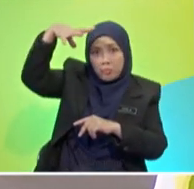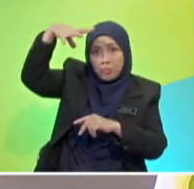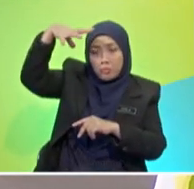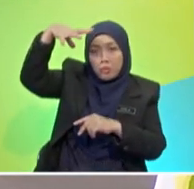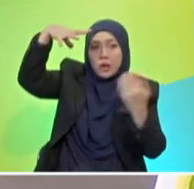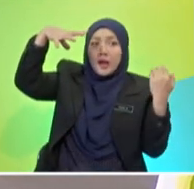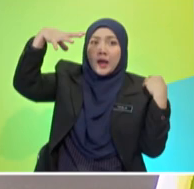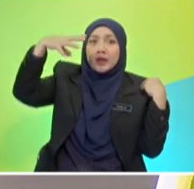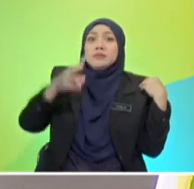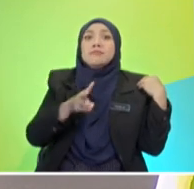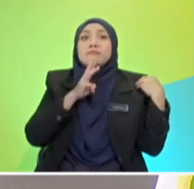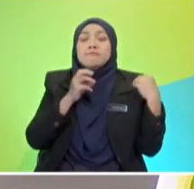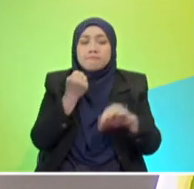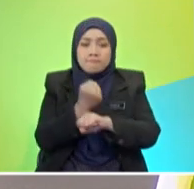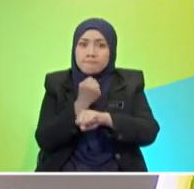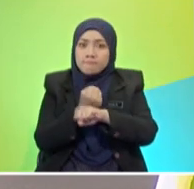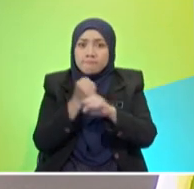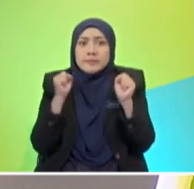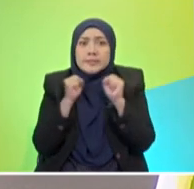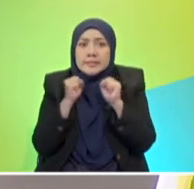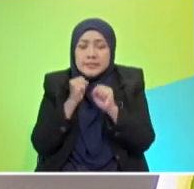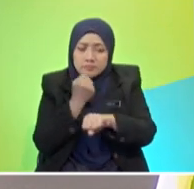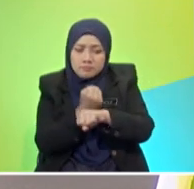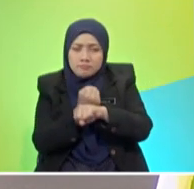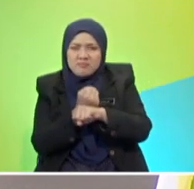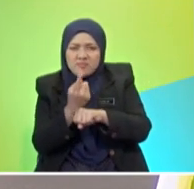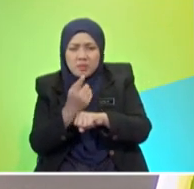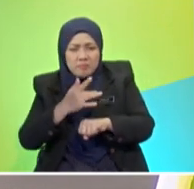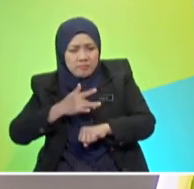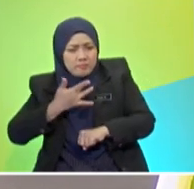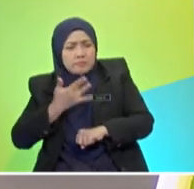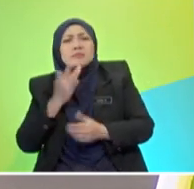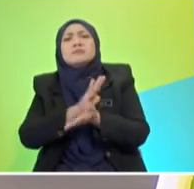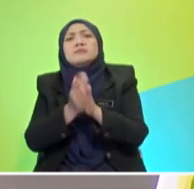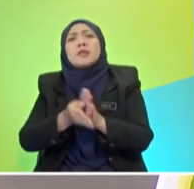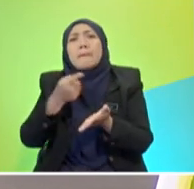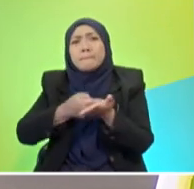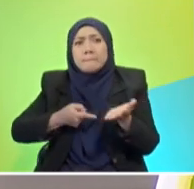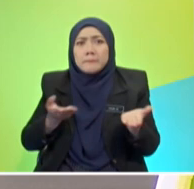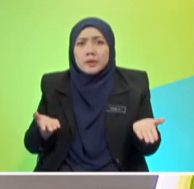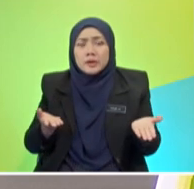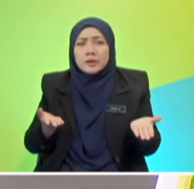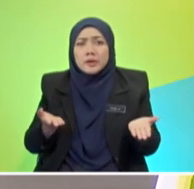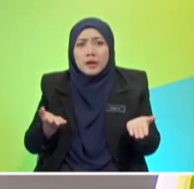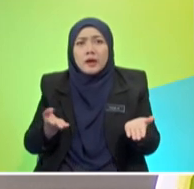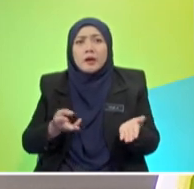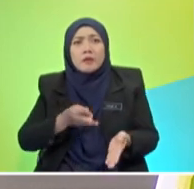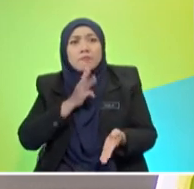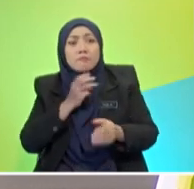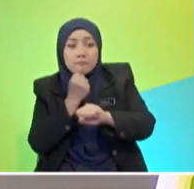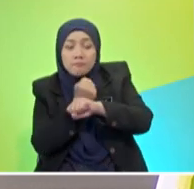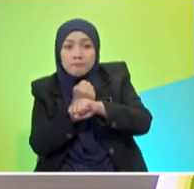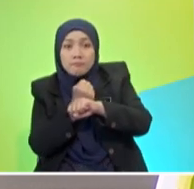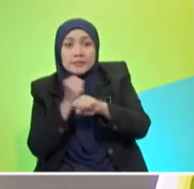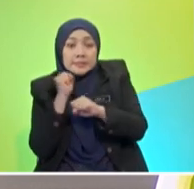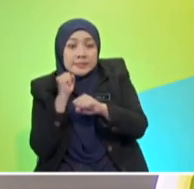kiub ais, rasa-rasa apa yang boleh Sean ramalkan? Murid-murid pun rasa teka. Apa yang akan jadi pada kiub tu ya?